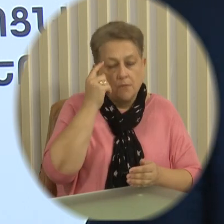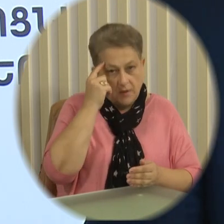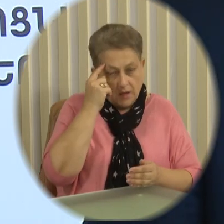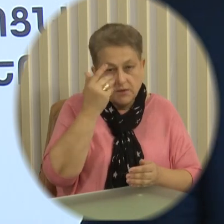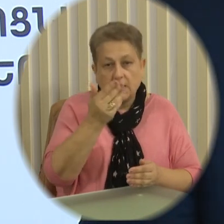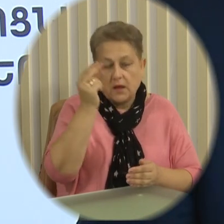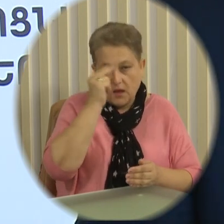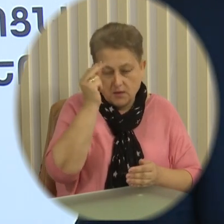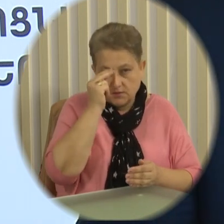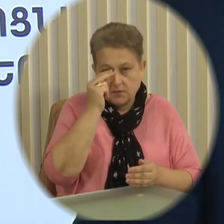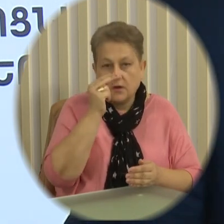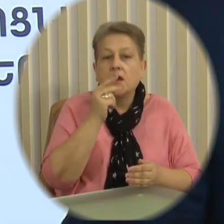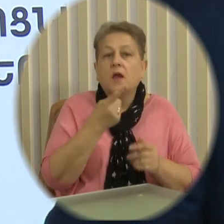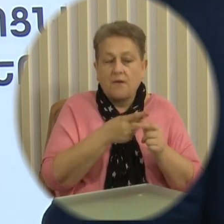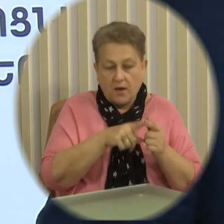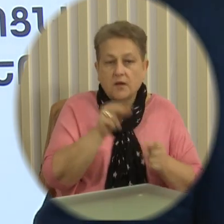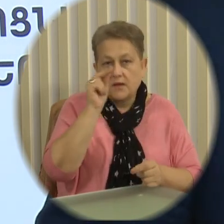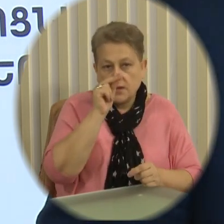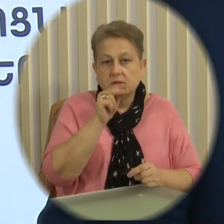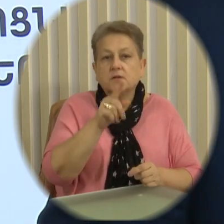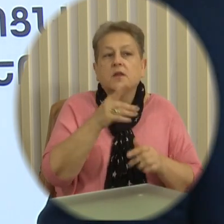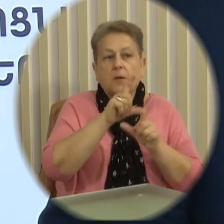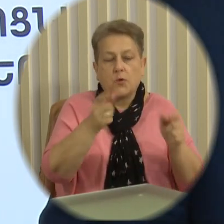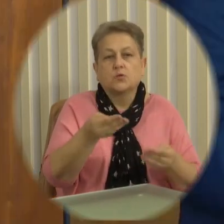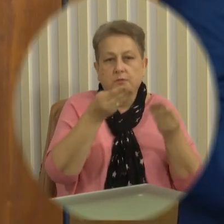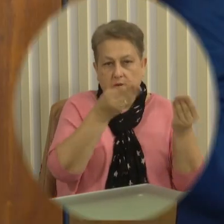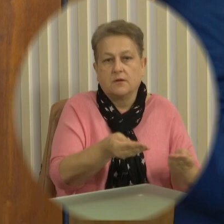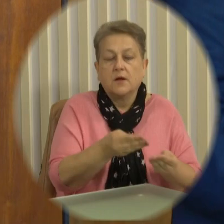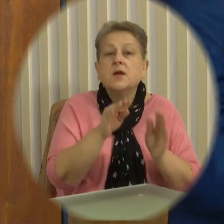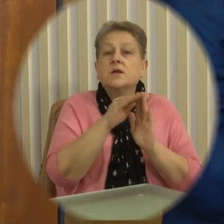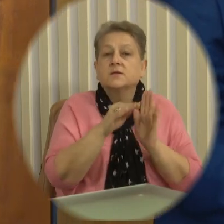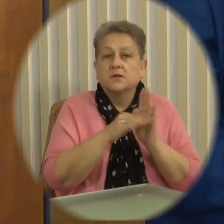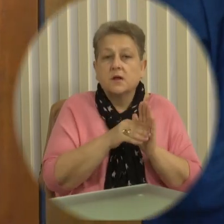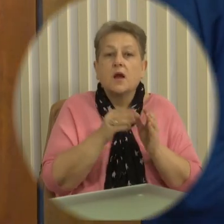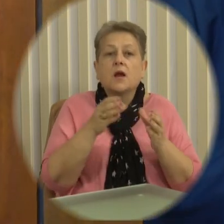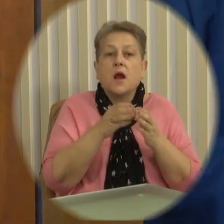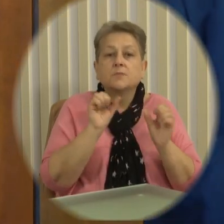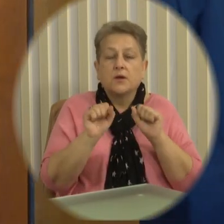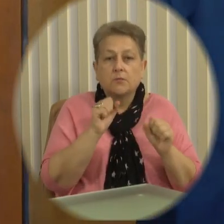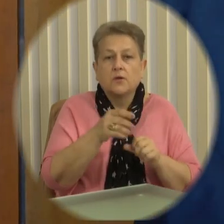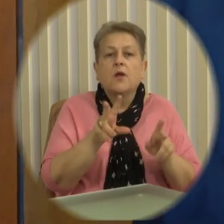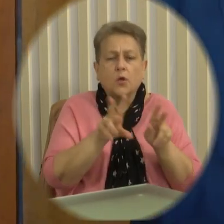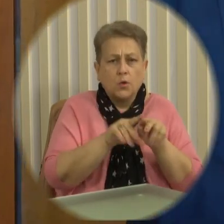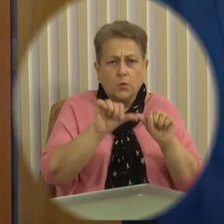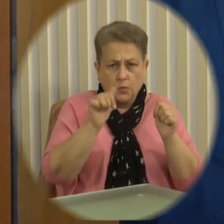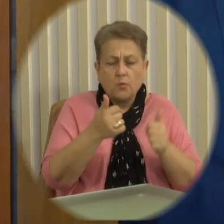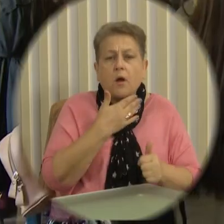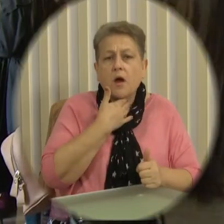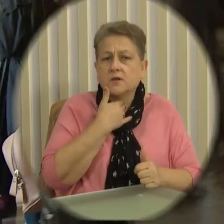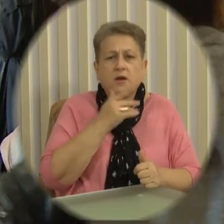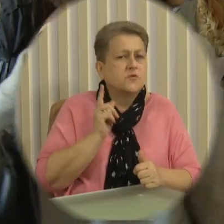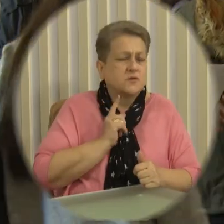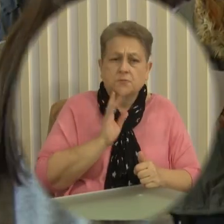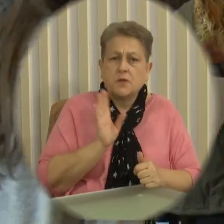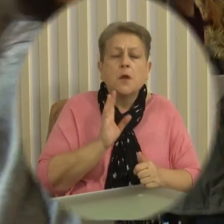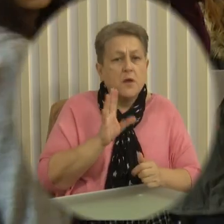ձեր դասը և այդ դասը կներկայացնեք ձեր դպրոցում։ Ծրագրի կազմակերպիչների խոսքով նրանք նման մեծ արձագանքի չեն սպասել,